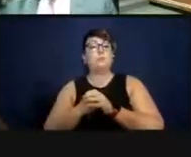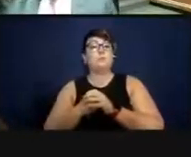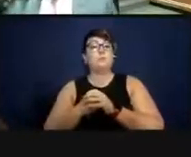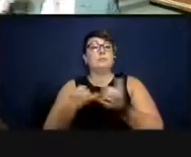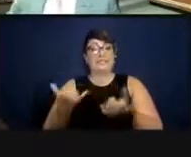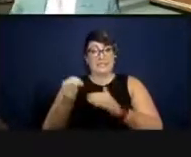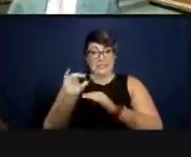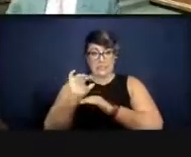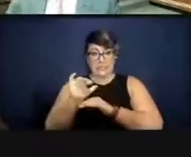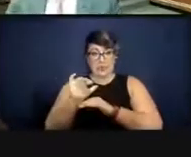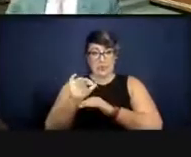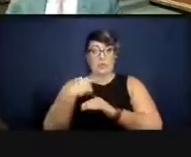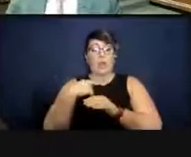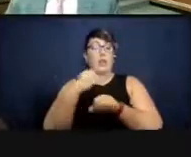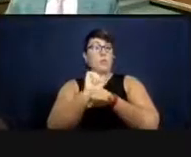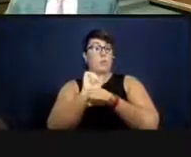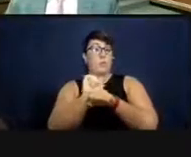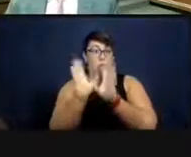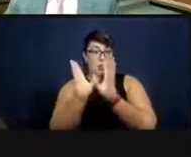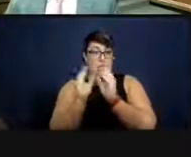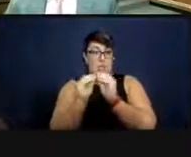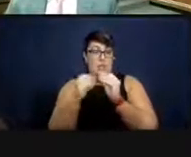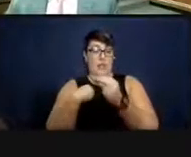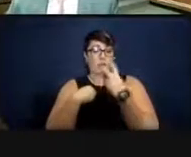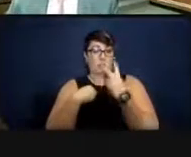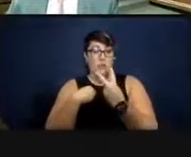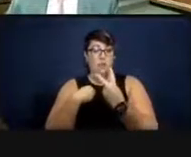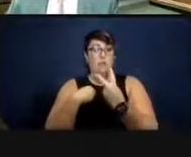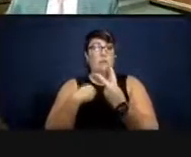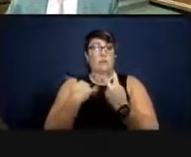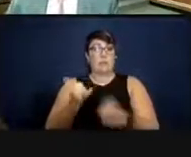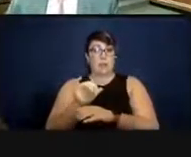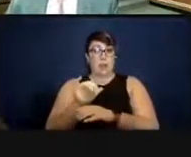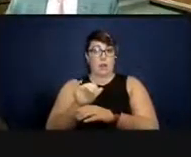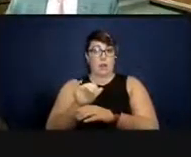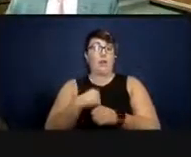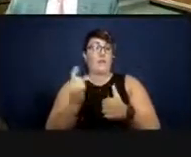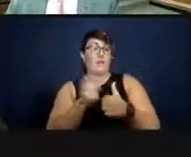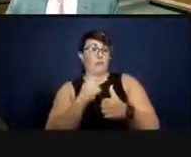tumekubaliana. Jioni hii tutakuwa na